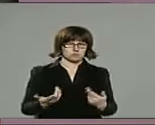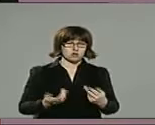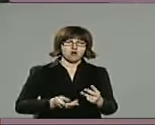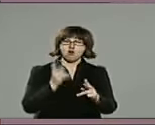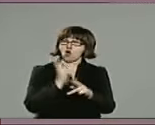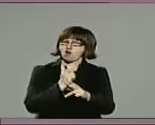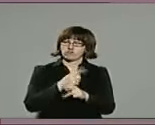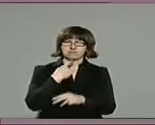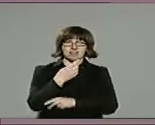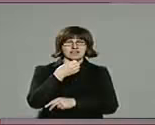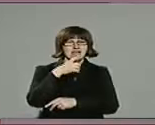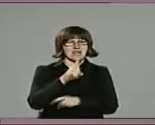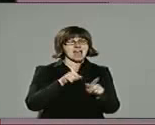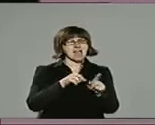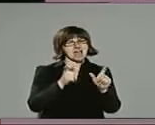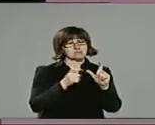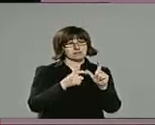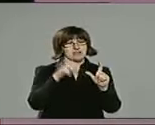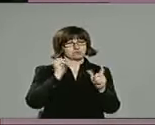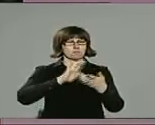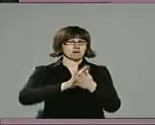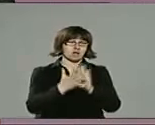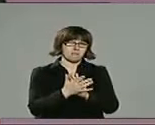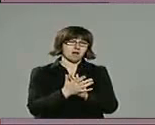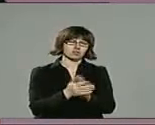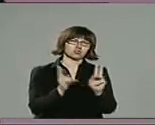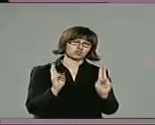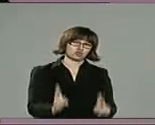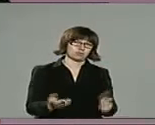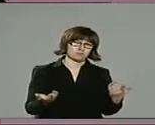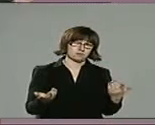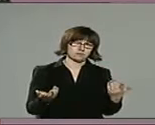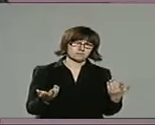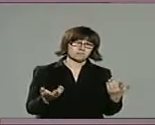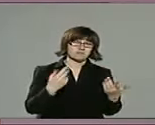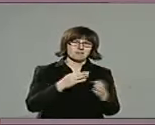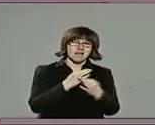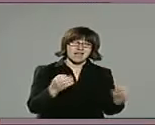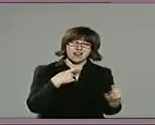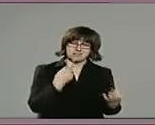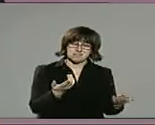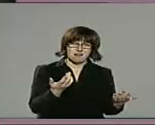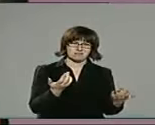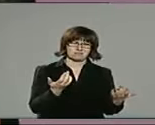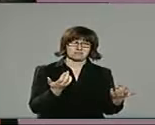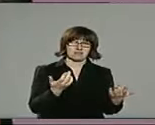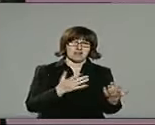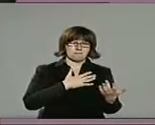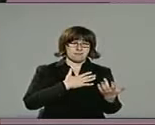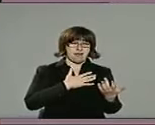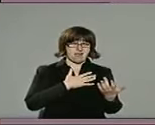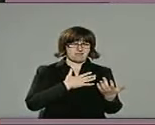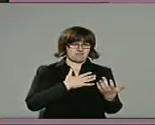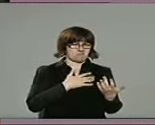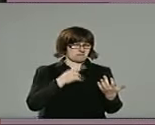oft gesagt, die SPD müsse pragmatisch sein. Ja, das stimmt. Aber um ehrlich zu sein, mein Eindruck war nicht,